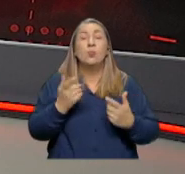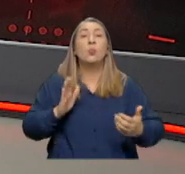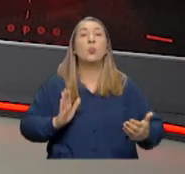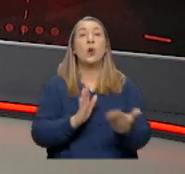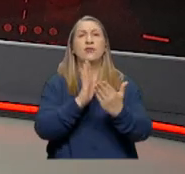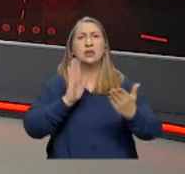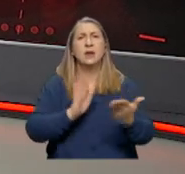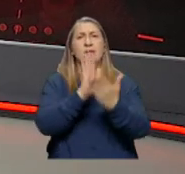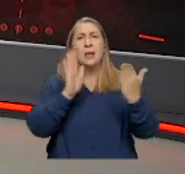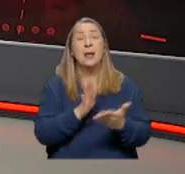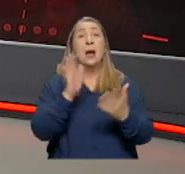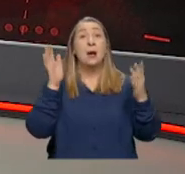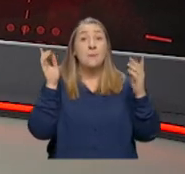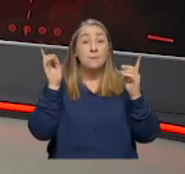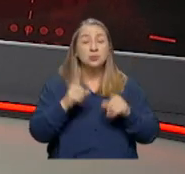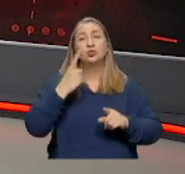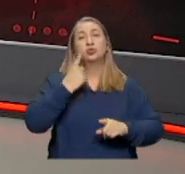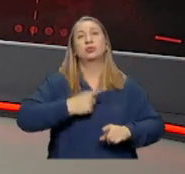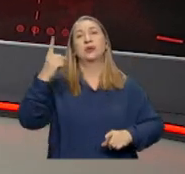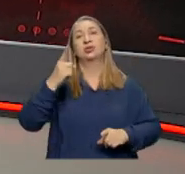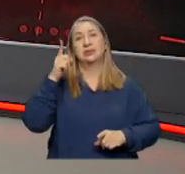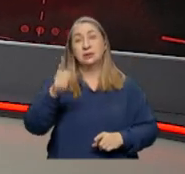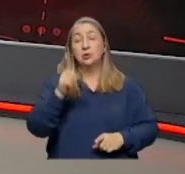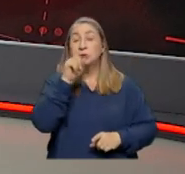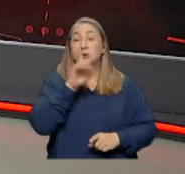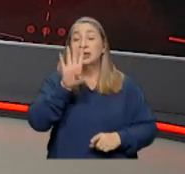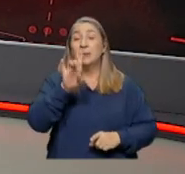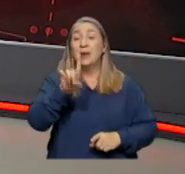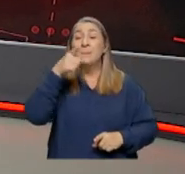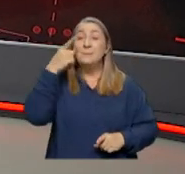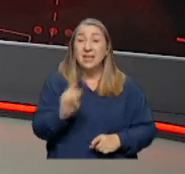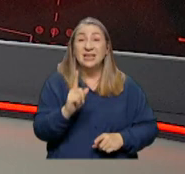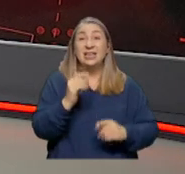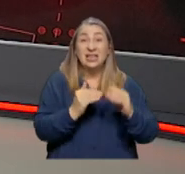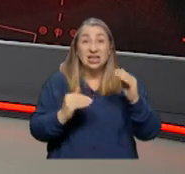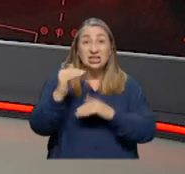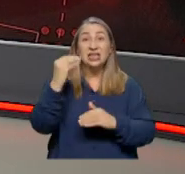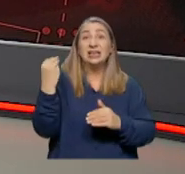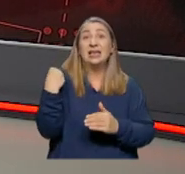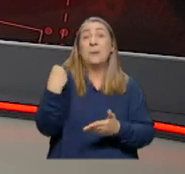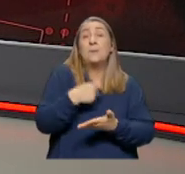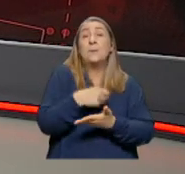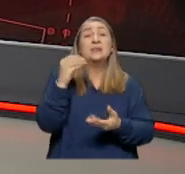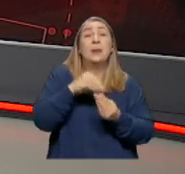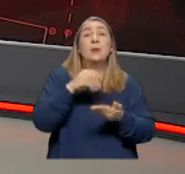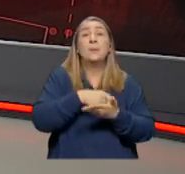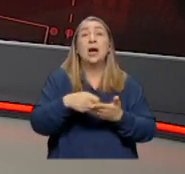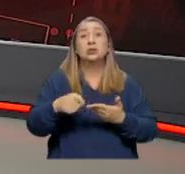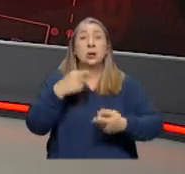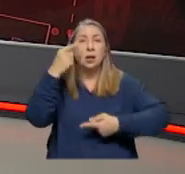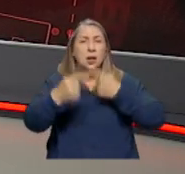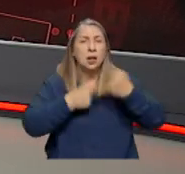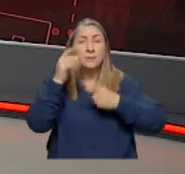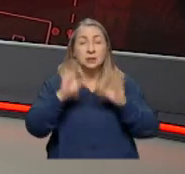muhalefetin tepkisi ile birlikte cumhurbaşkanının 141 bin lirayı geçecek yeni zamlı maaşı gündemi